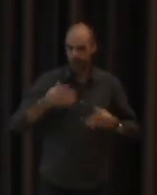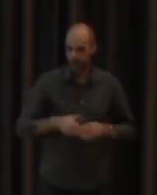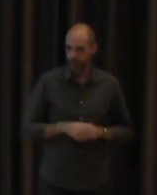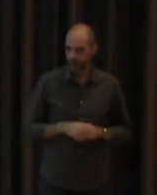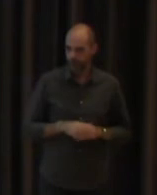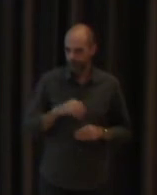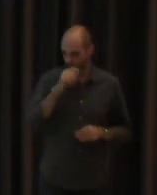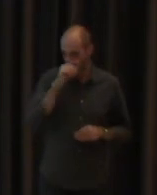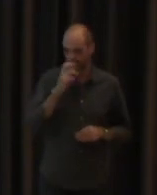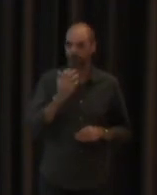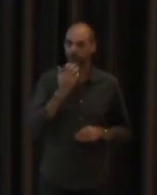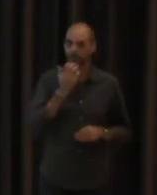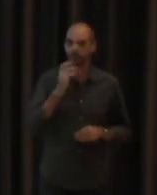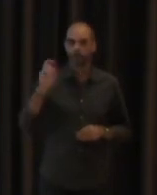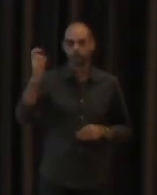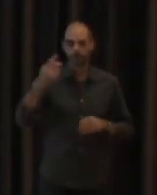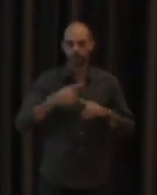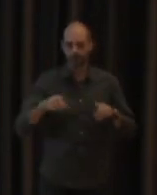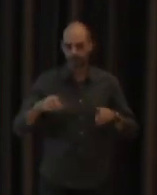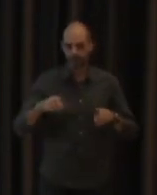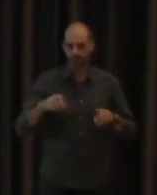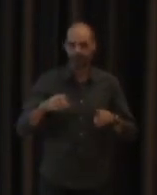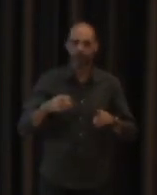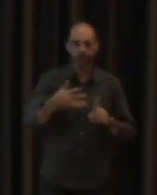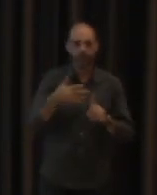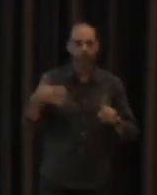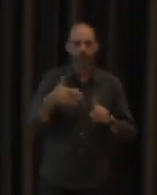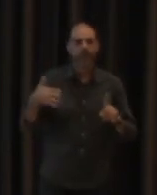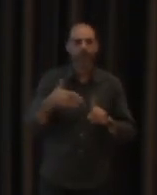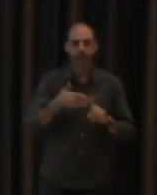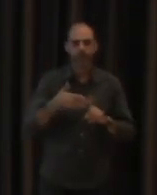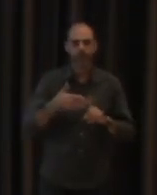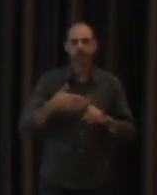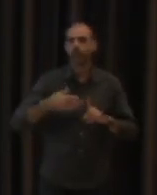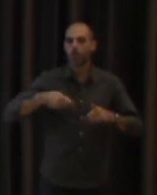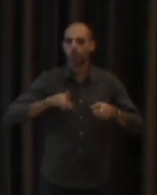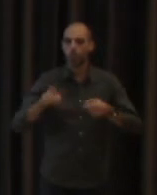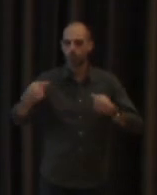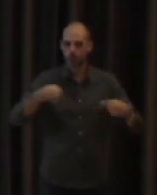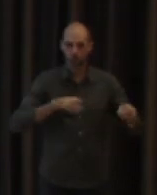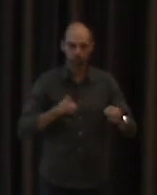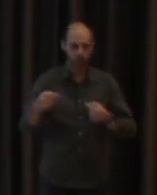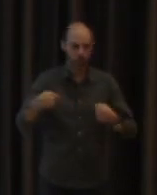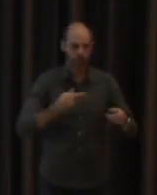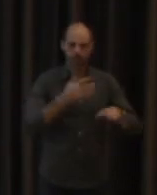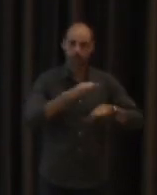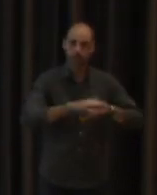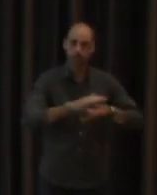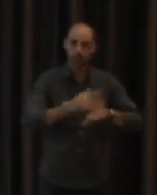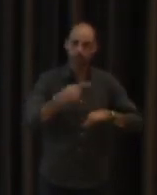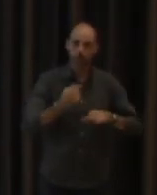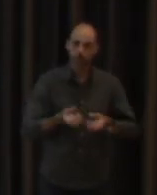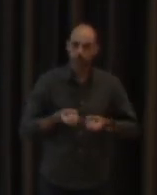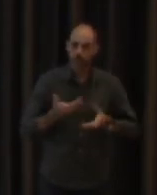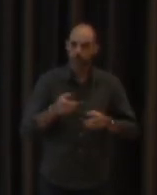Mirem un altre cas, el dels predicats de moviment direccional. En general, els verbs que expressen moviment cap a